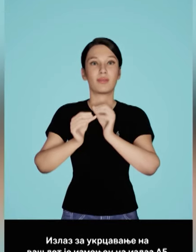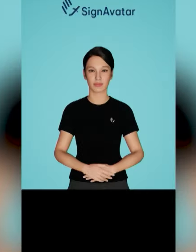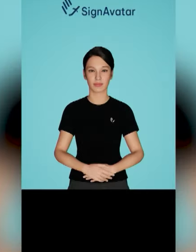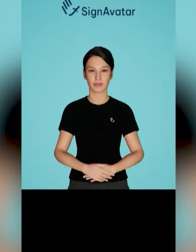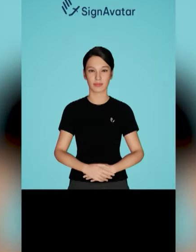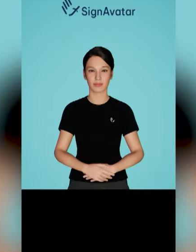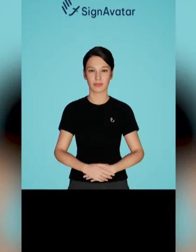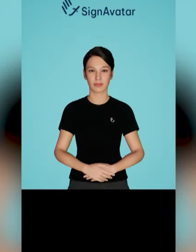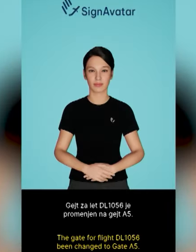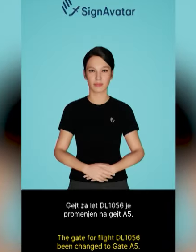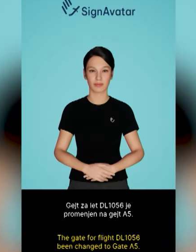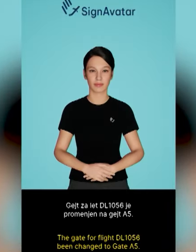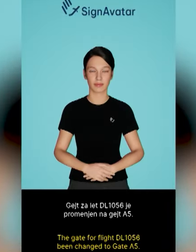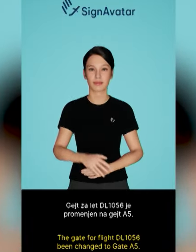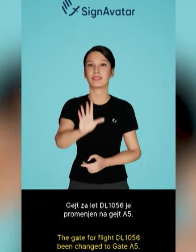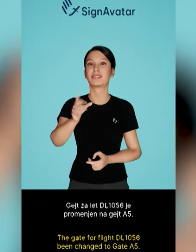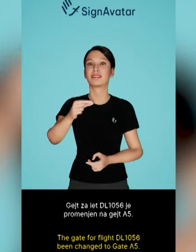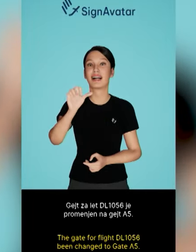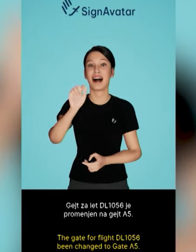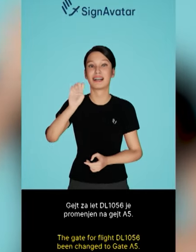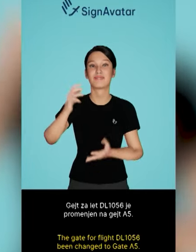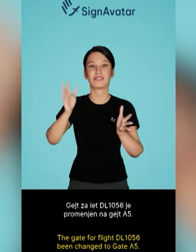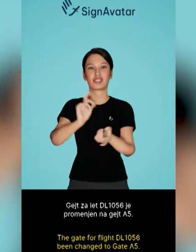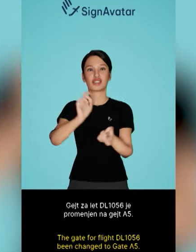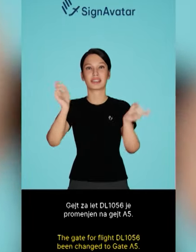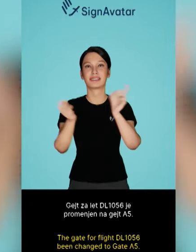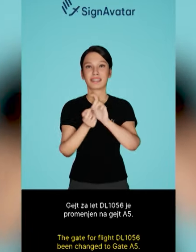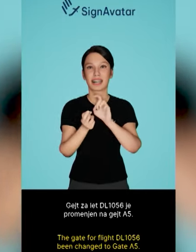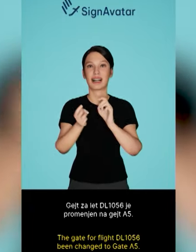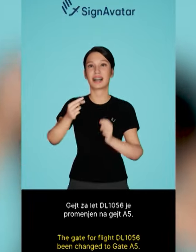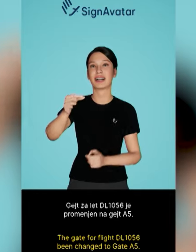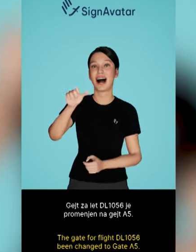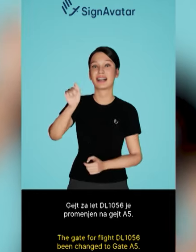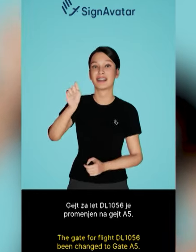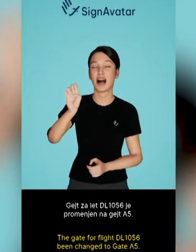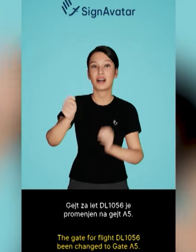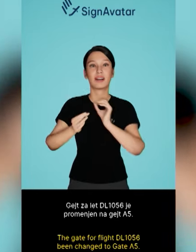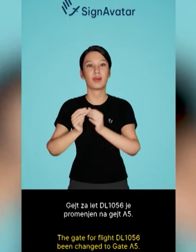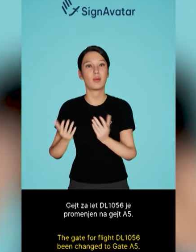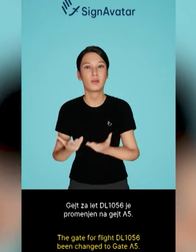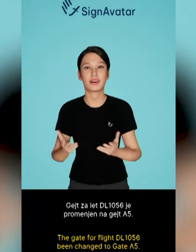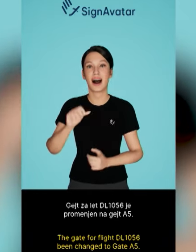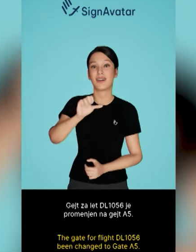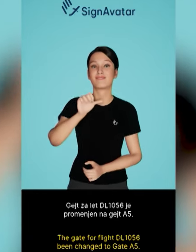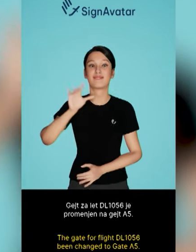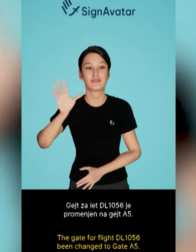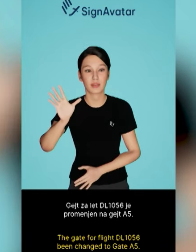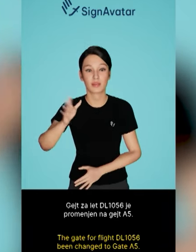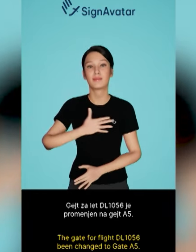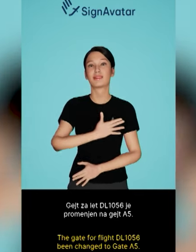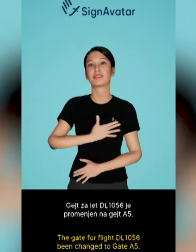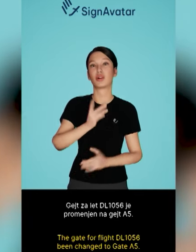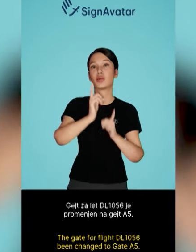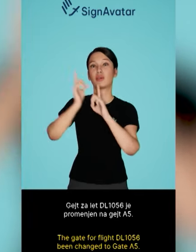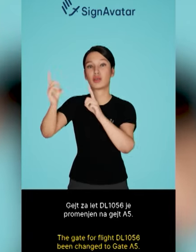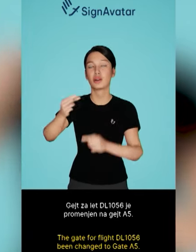pa mi smo umeđu vremenu upoznali puno gluvih ljudi od kako se bavimo s ovim, imamo čak i dve gluve koleginici i kroz razgovore sa njima prosto upoznali smo